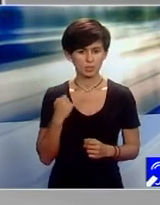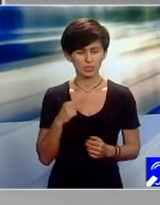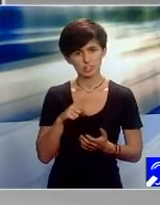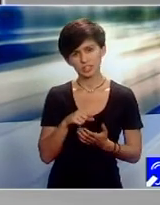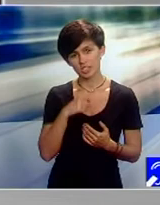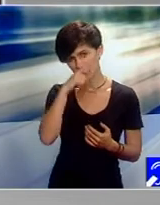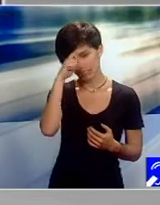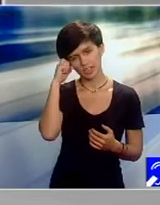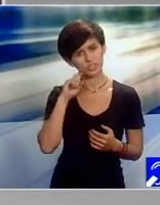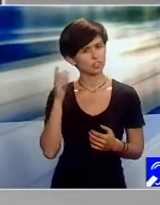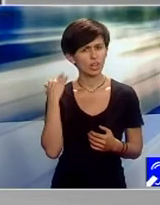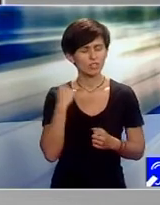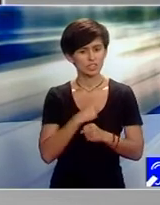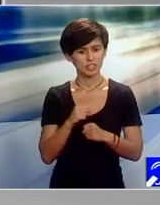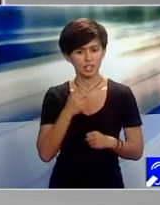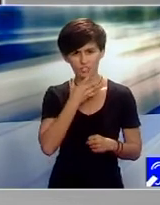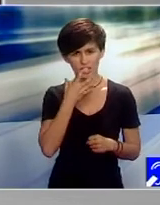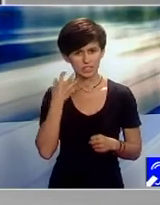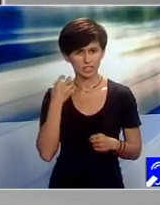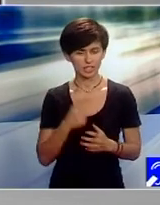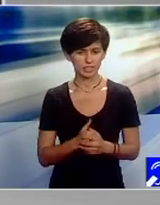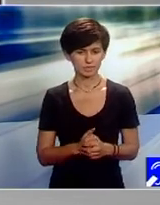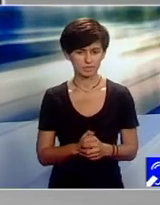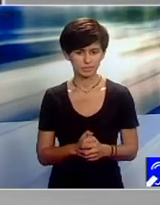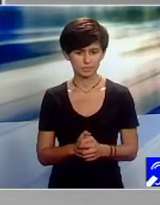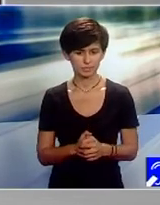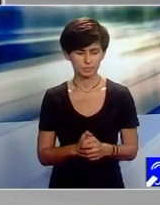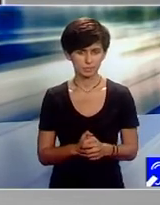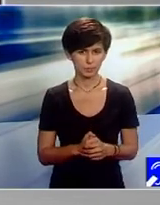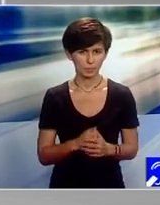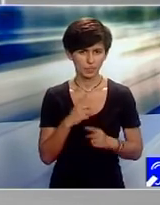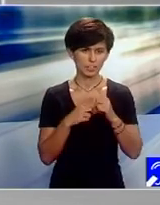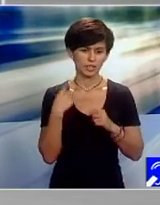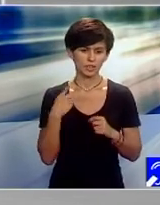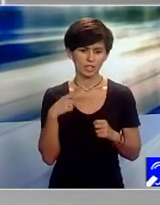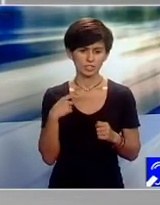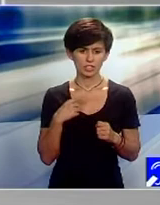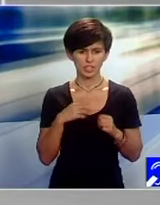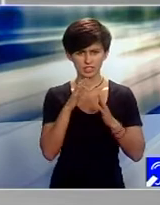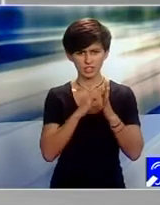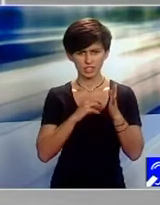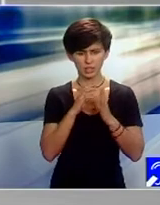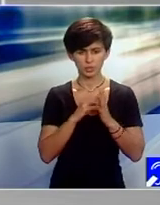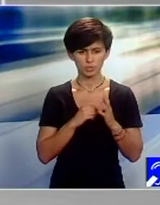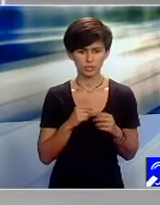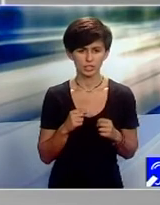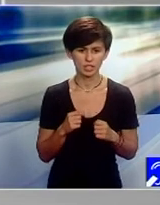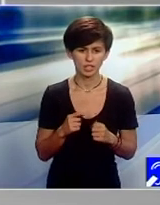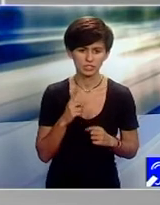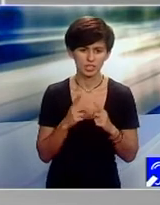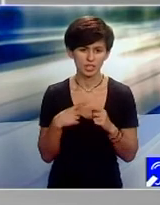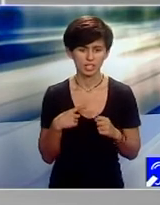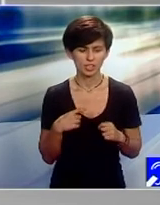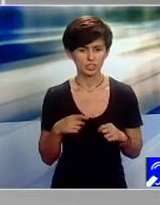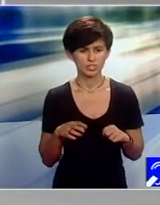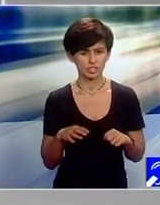acolo, deci nu era un inconvenient faptul altfel că era plin. Sunt și probleme obiective, cât timp orașul e murdar și foarte mult noroi și așa mai departe, dacă ești stropit când se